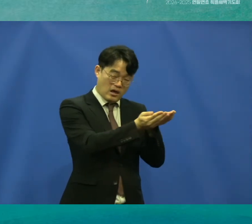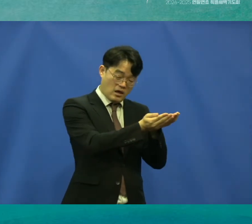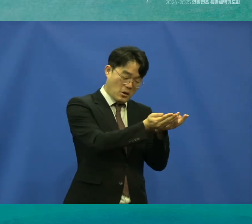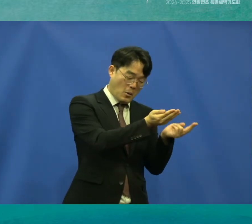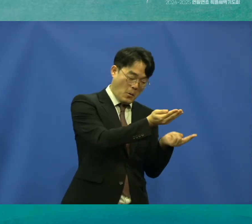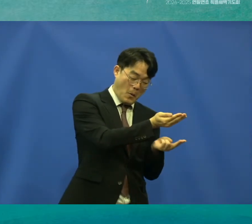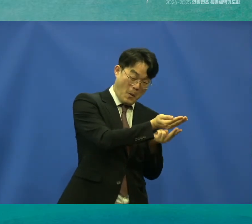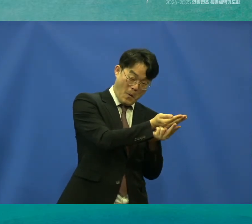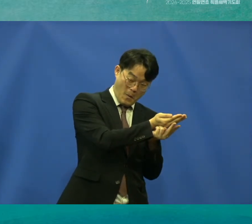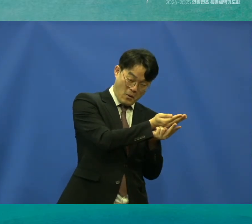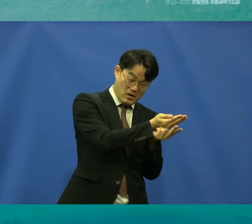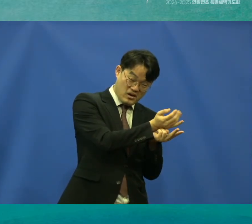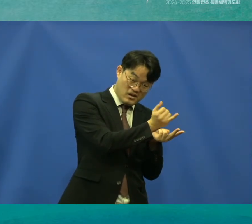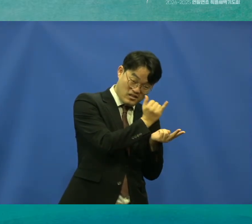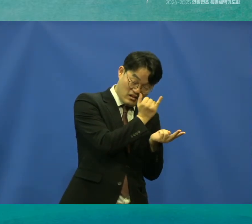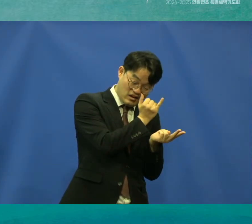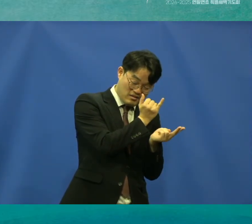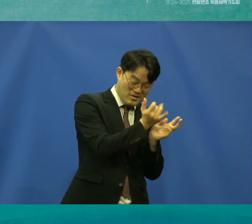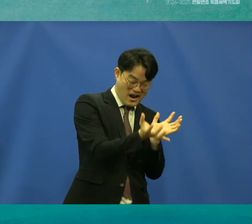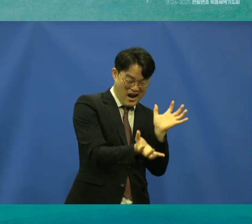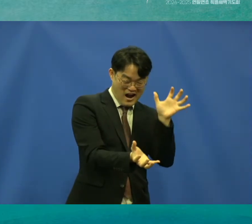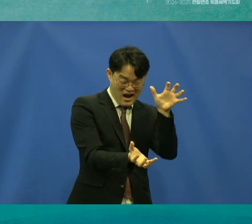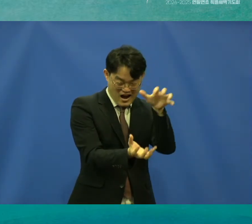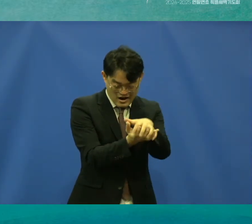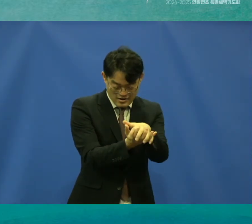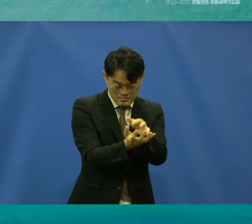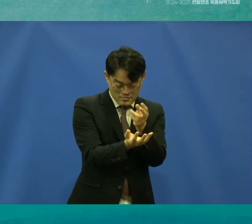니느웨 바깥에 지금 성 밖에 있는가?